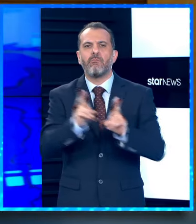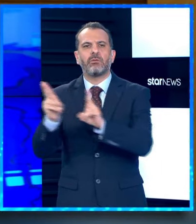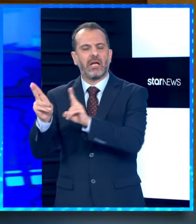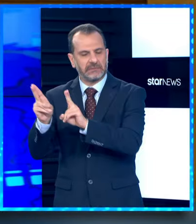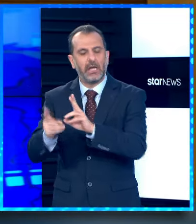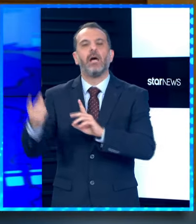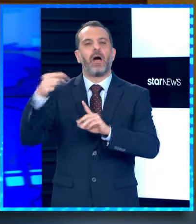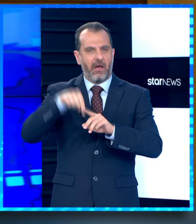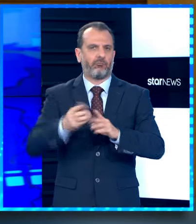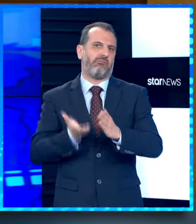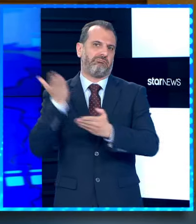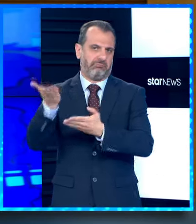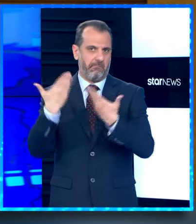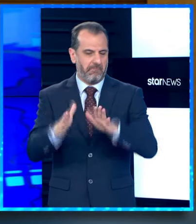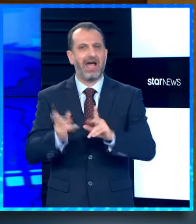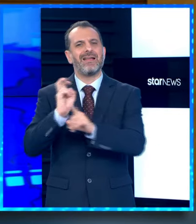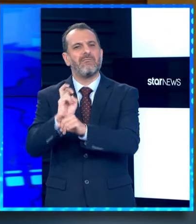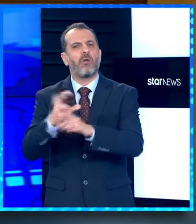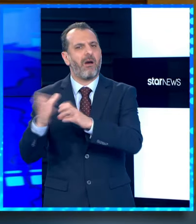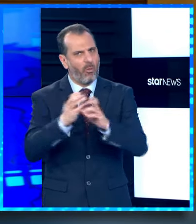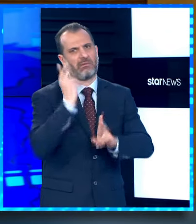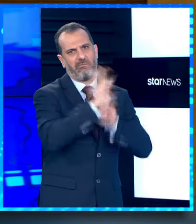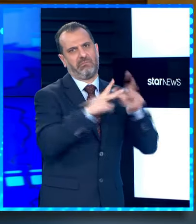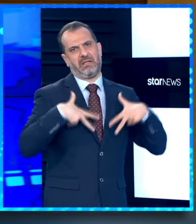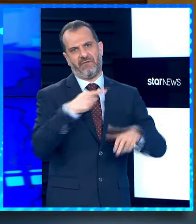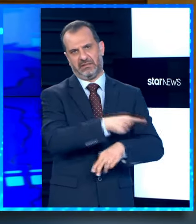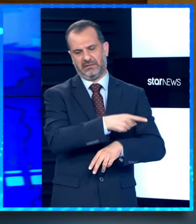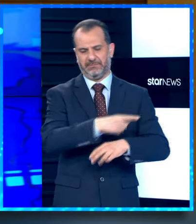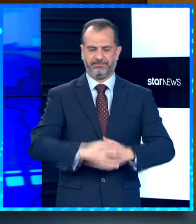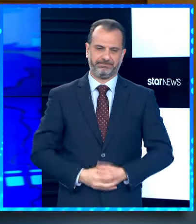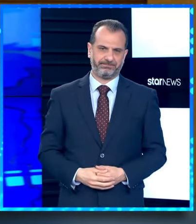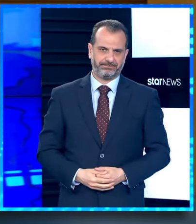τα υπόλοιπα κόμματα. Ευχαριστώ πολύ, Κωστή.